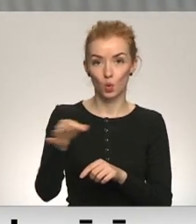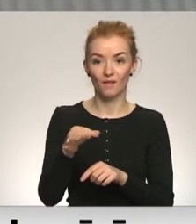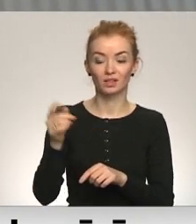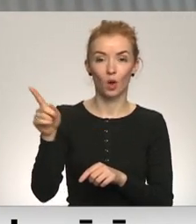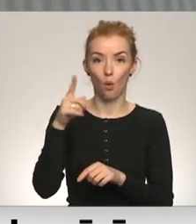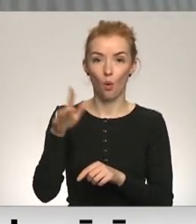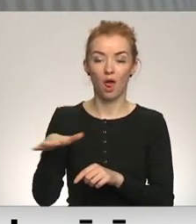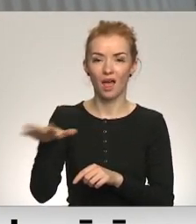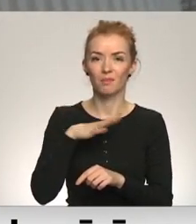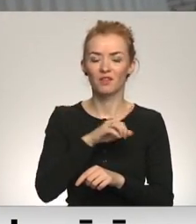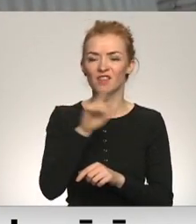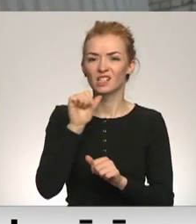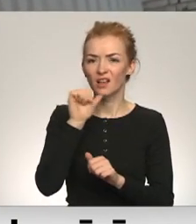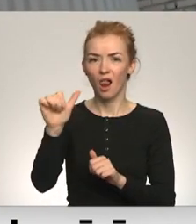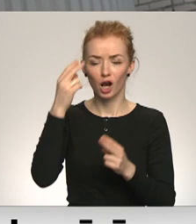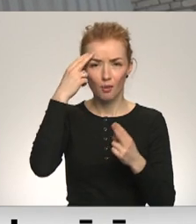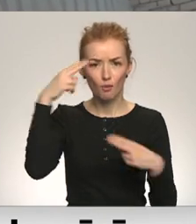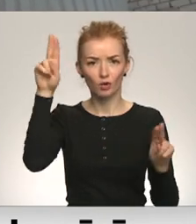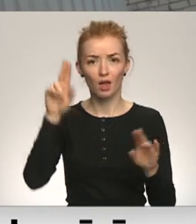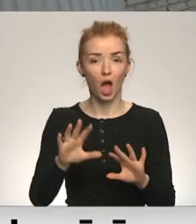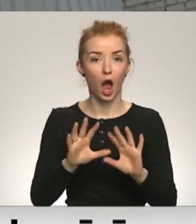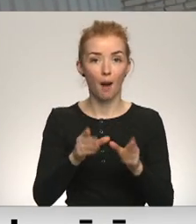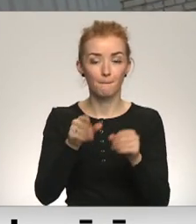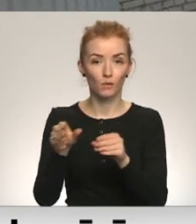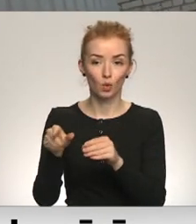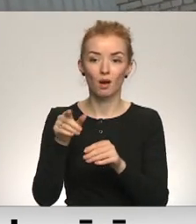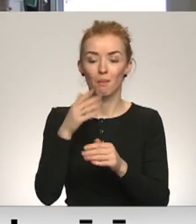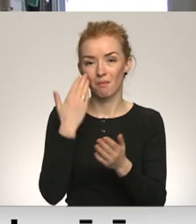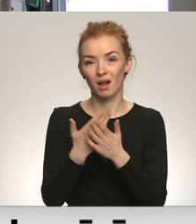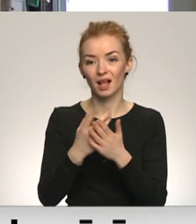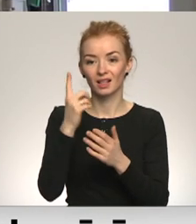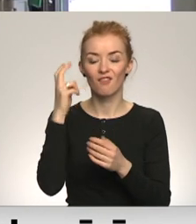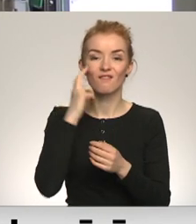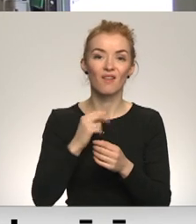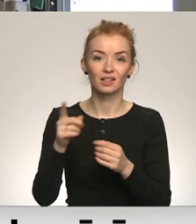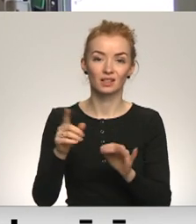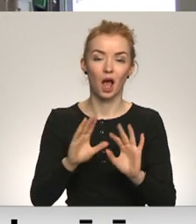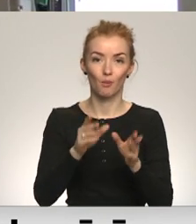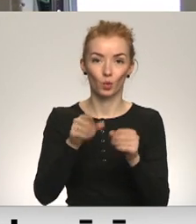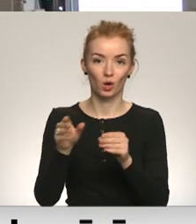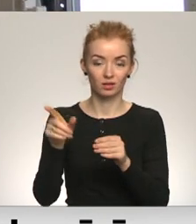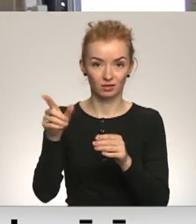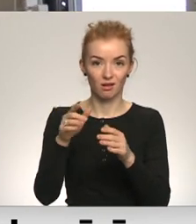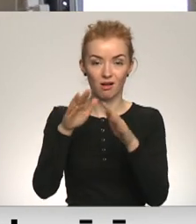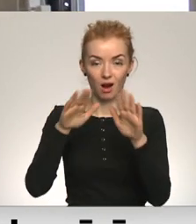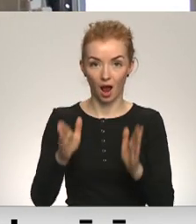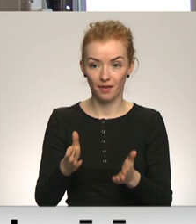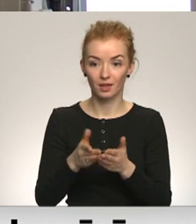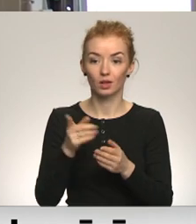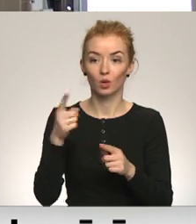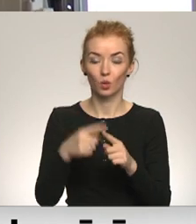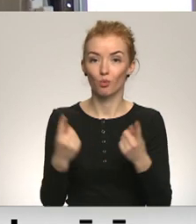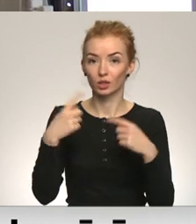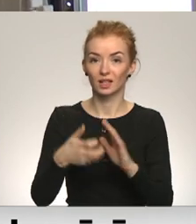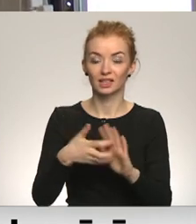Saulainē bija zaļākā un modernākā apkura, šodien liecina vien vecie apkuras katli. Jau otro apkuras sezonu Saulainē kā kurināmais